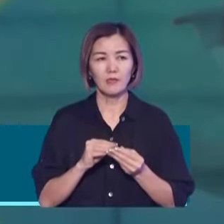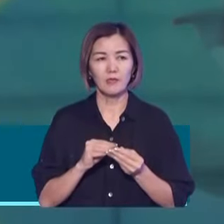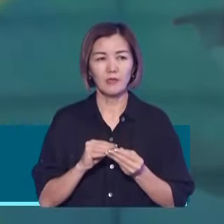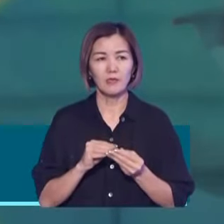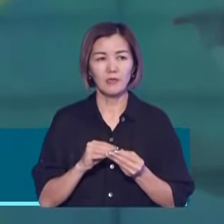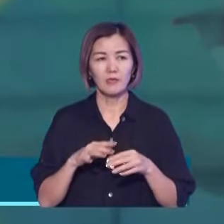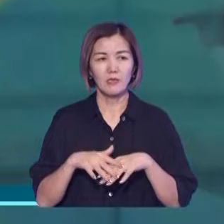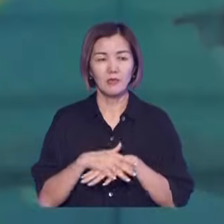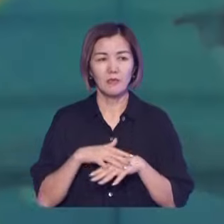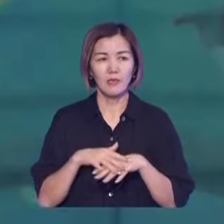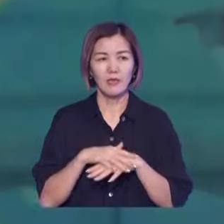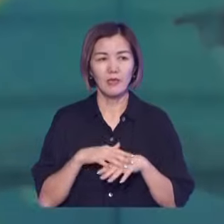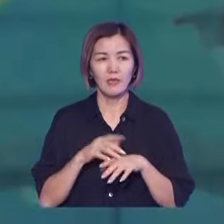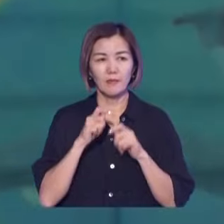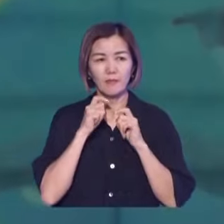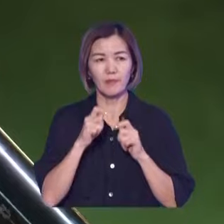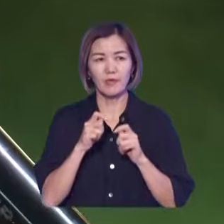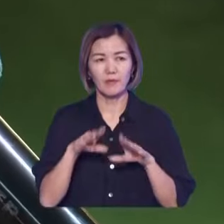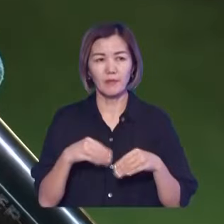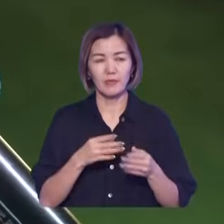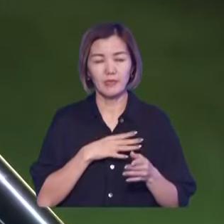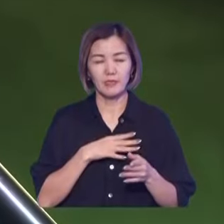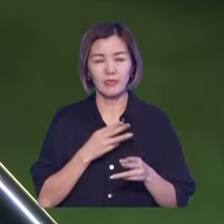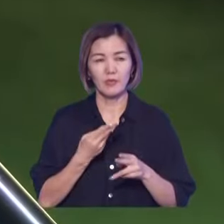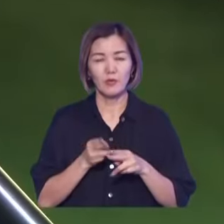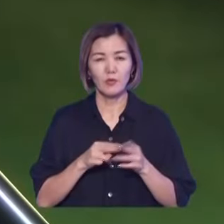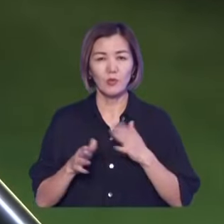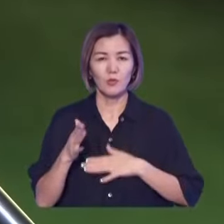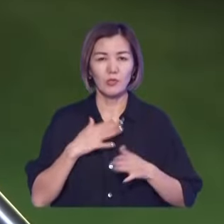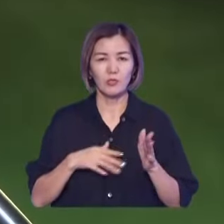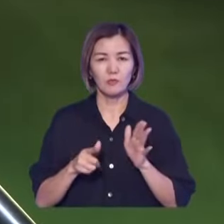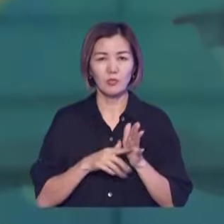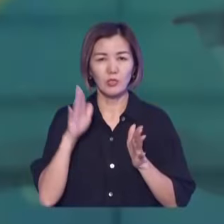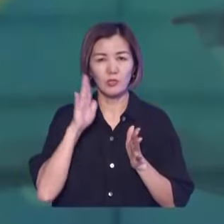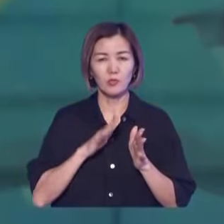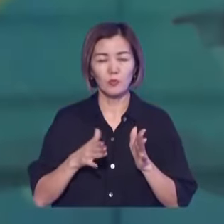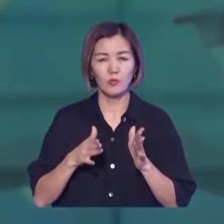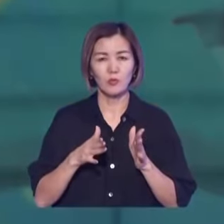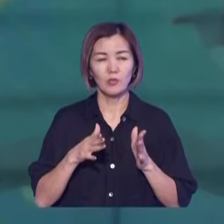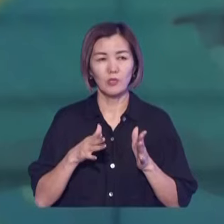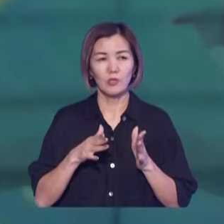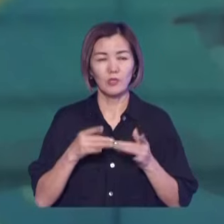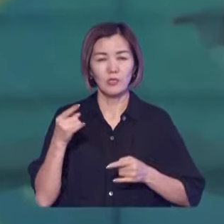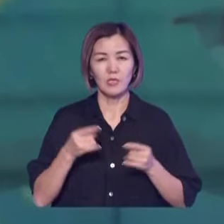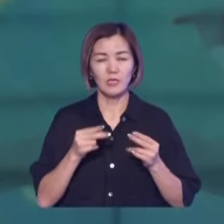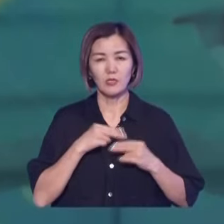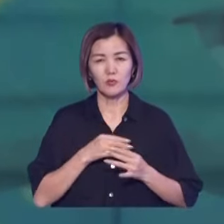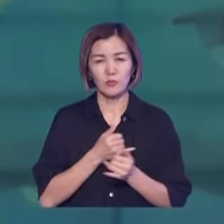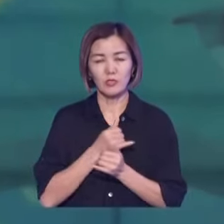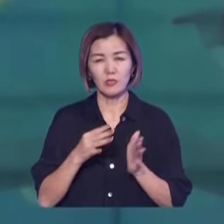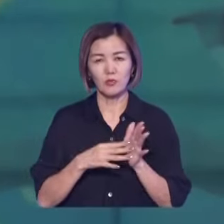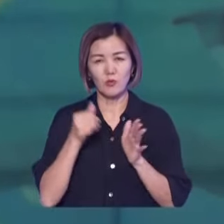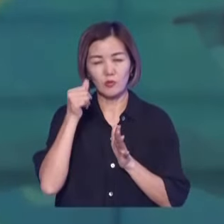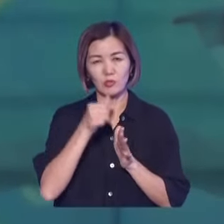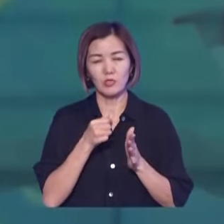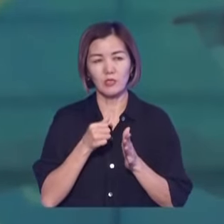бақ өкілдерін марапатына келіп отырмыз. Өте қуаныштымын. Жетісу телеарнасында жалпы істегеніме 9 жыл болды. Арнайы бейне инженер